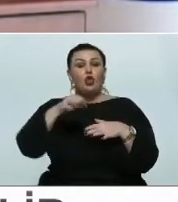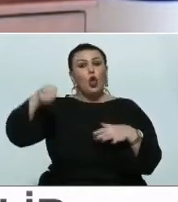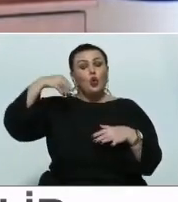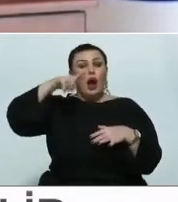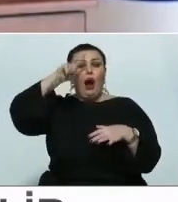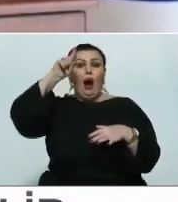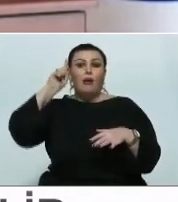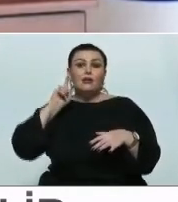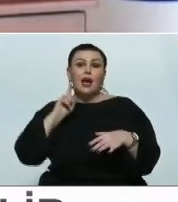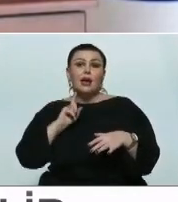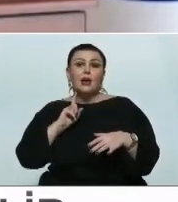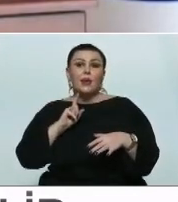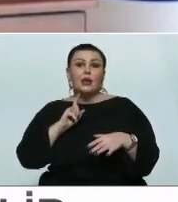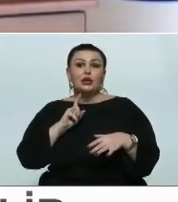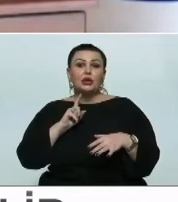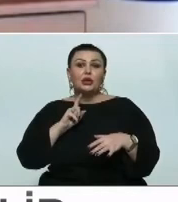Türkiye-Azerbaycan